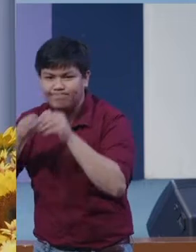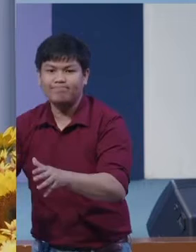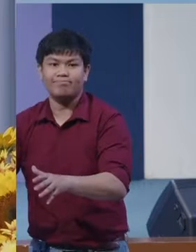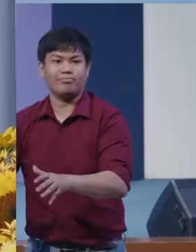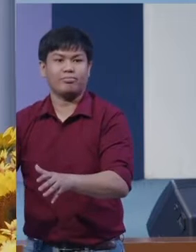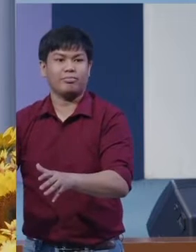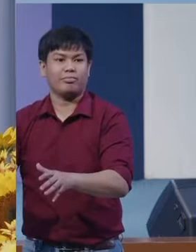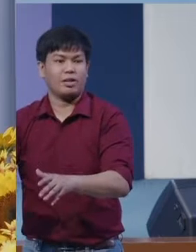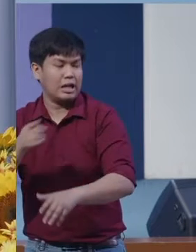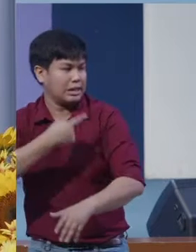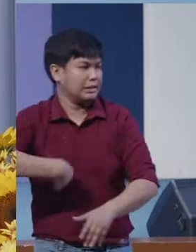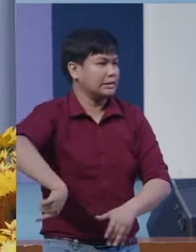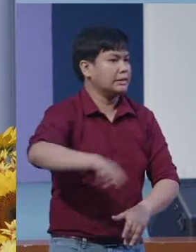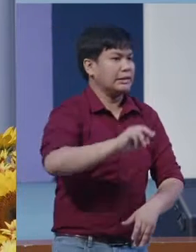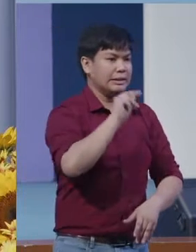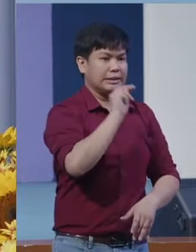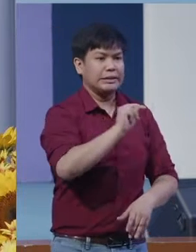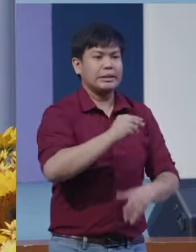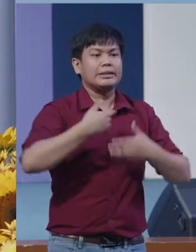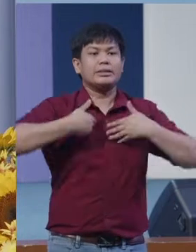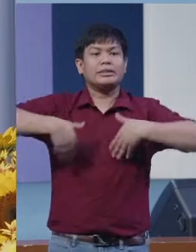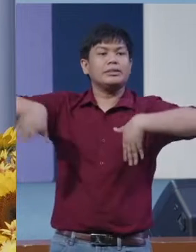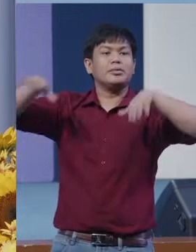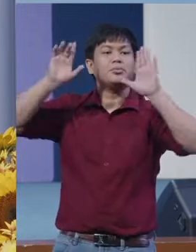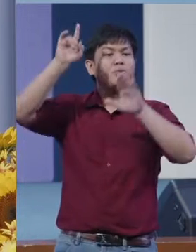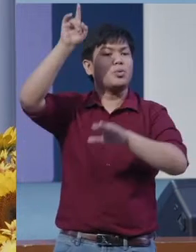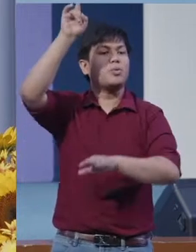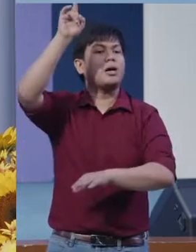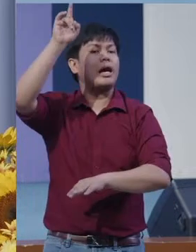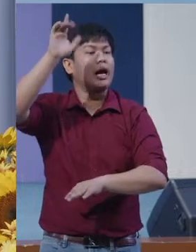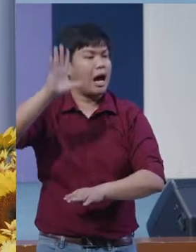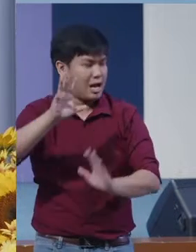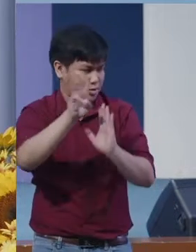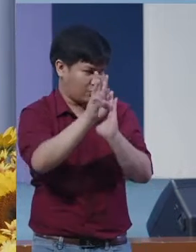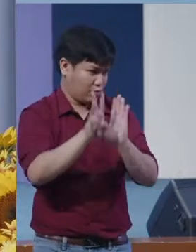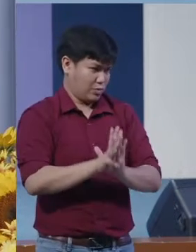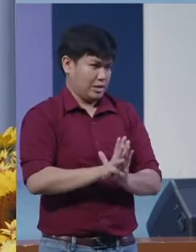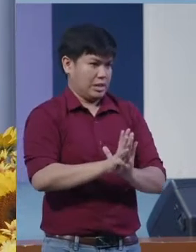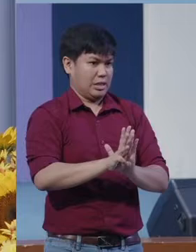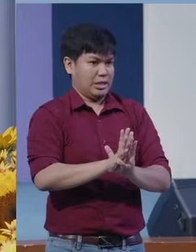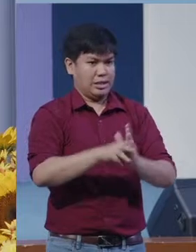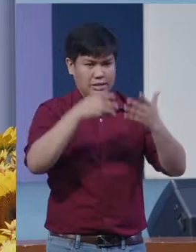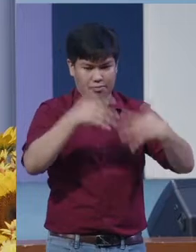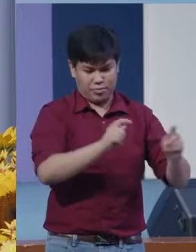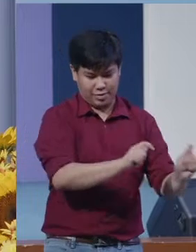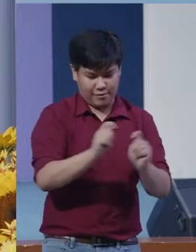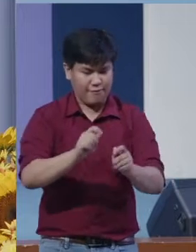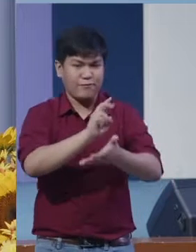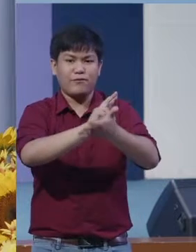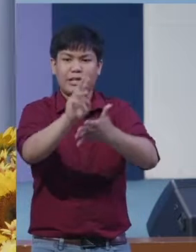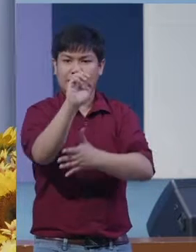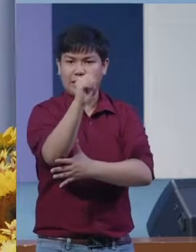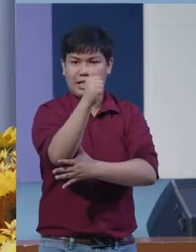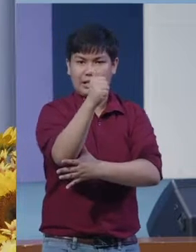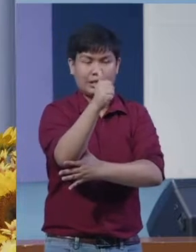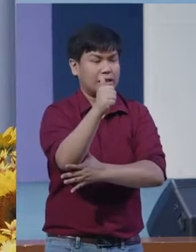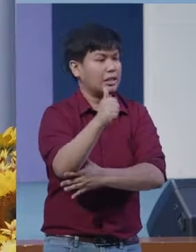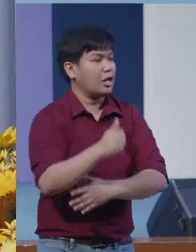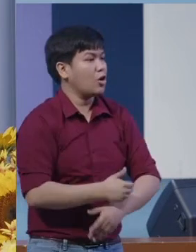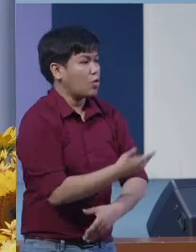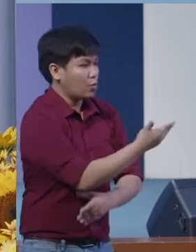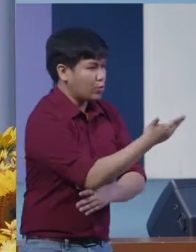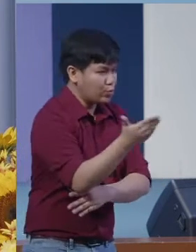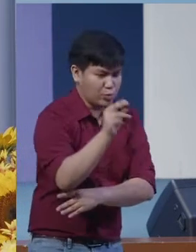Submit yourselves therefore to God. Tapos sa verse 10, sabi niya,